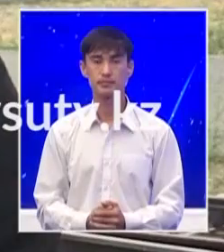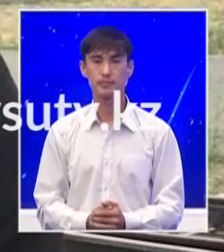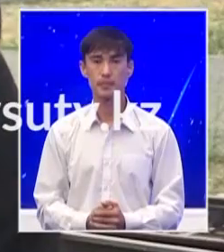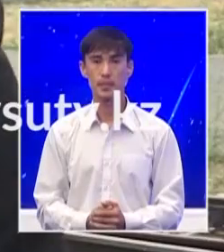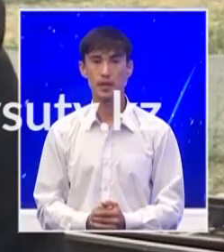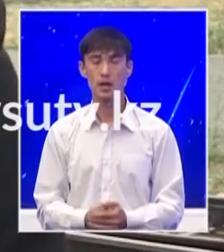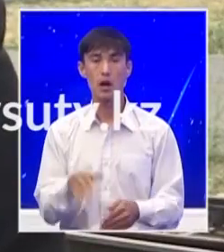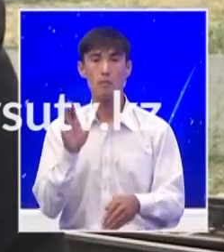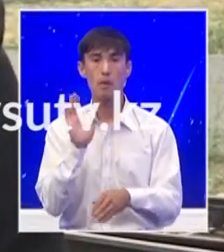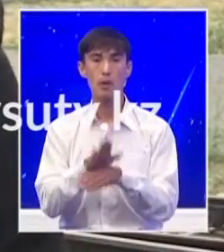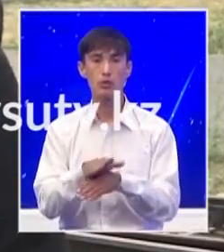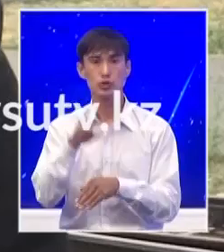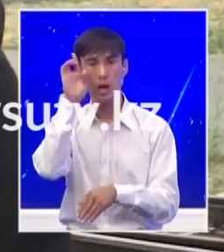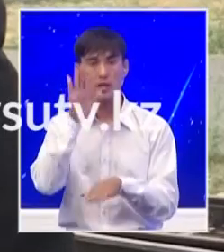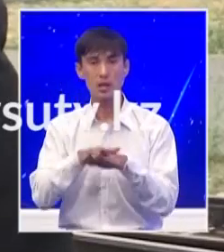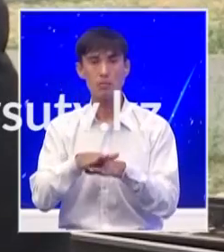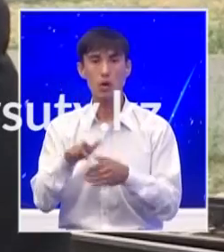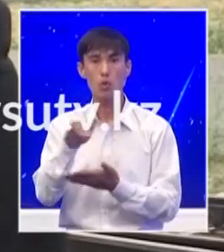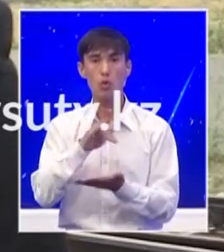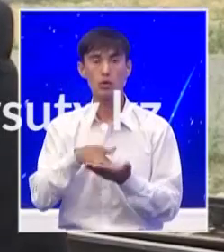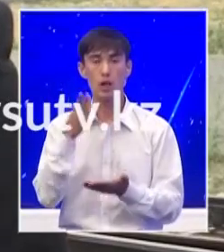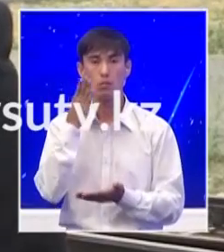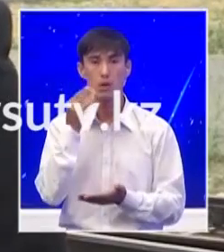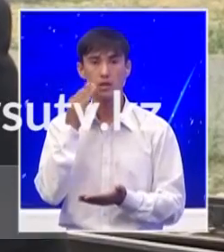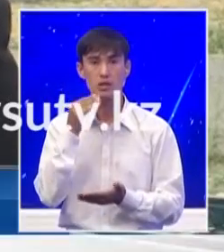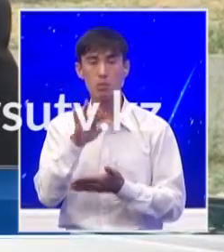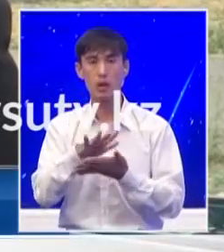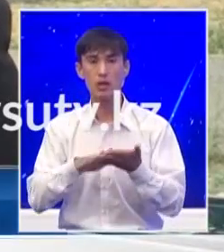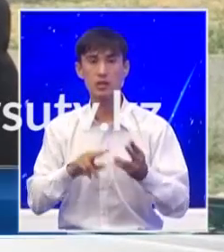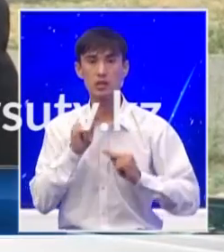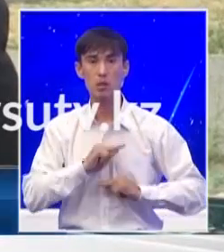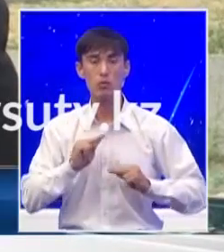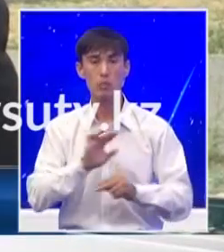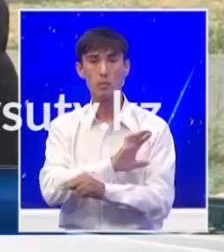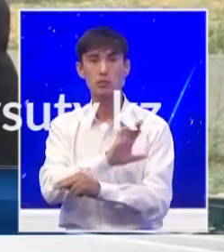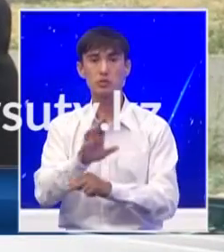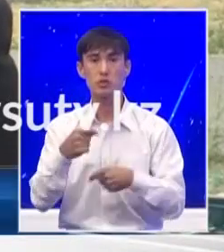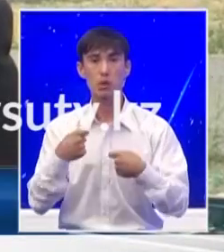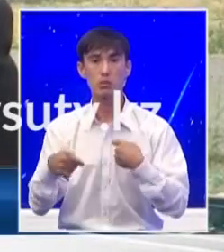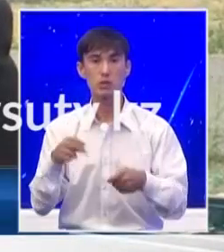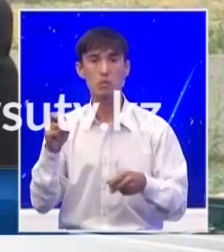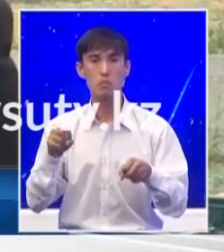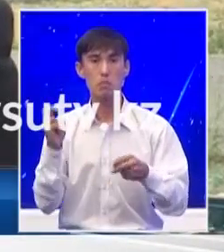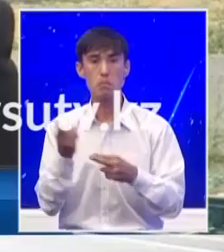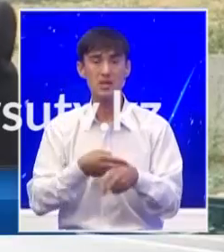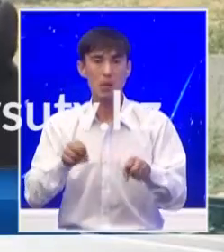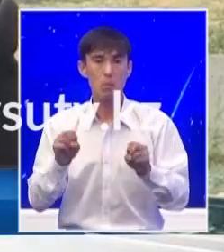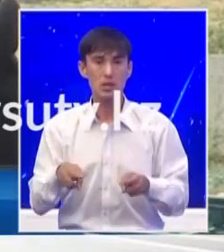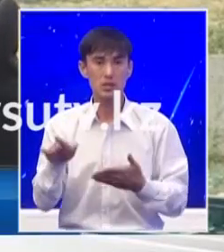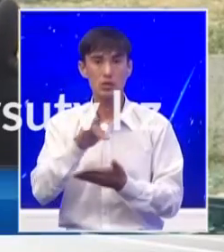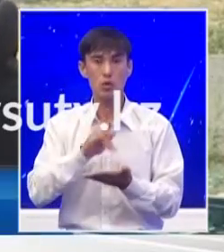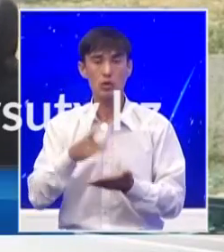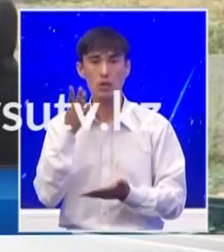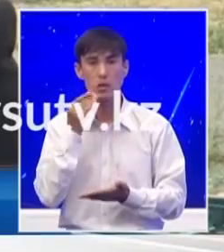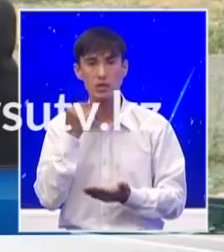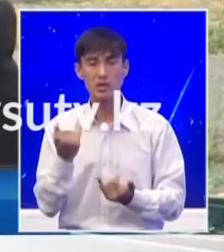По поручению акима города Алматы у нас продолжается работа по обеспечению продовольственной безопасности города Алматы.